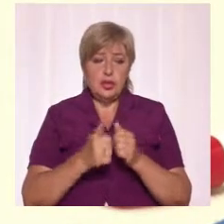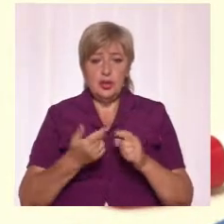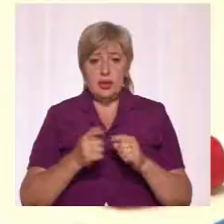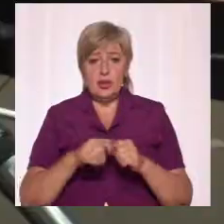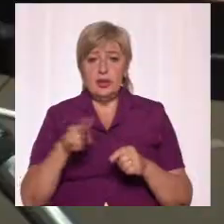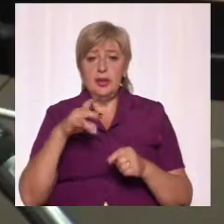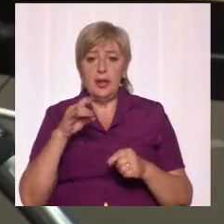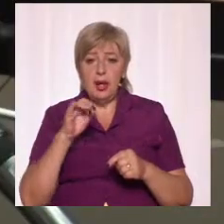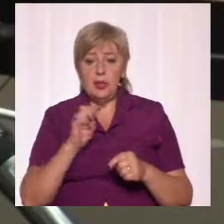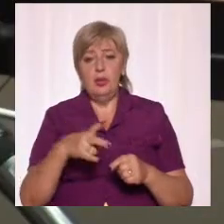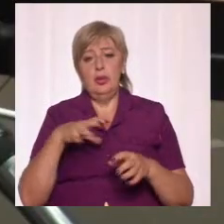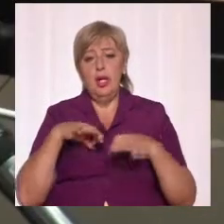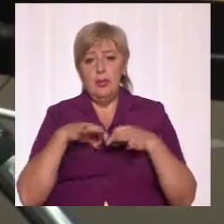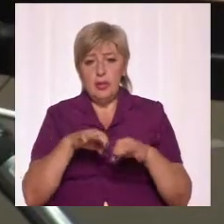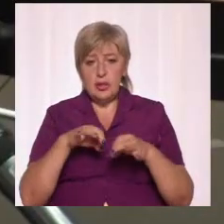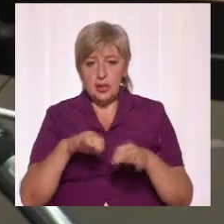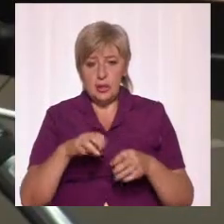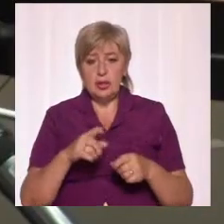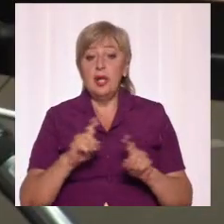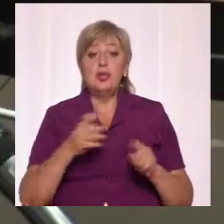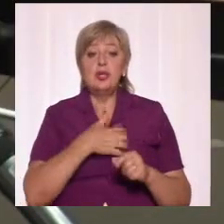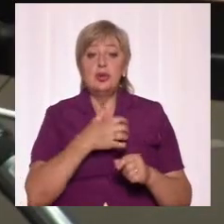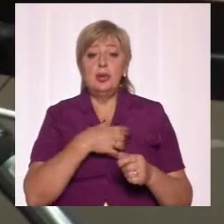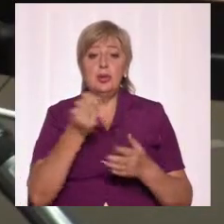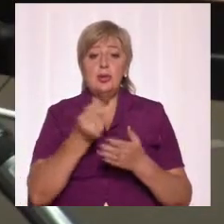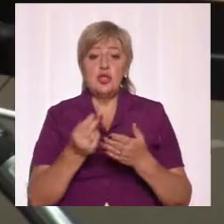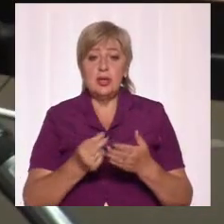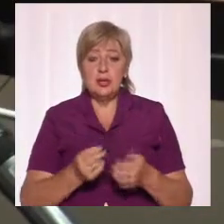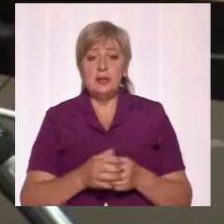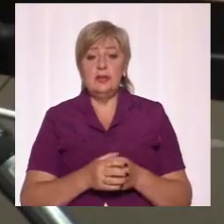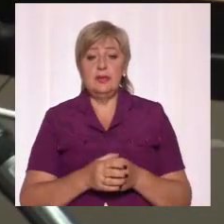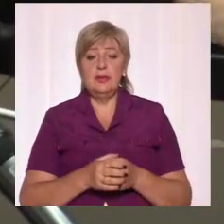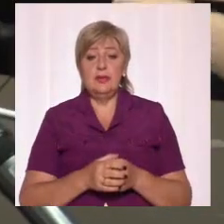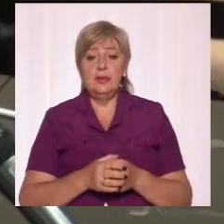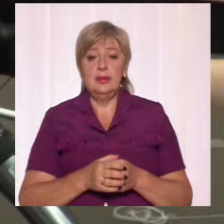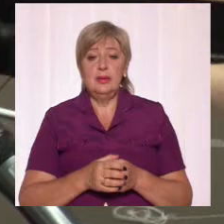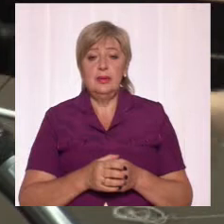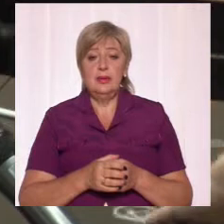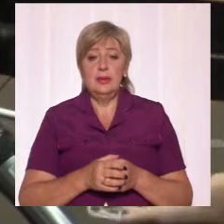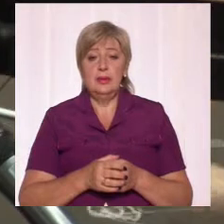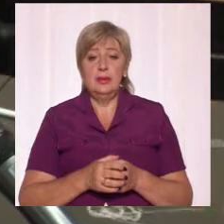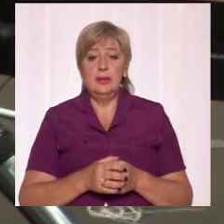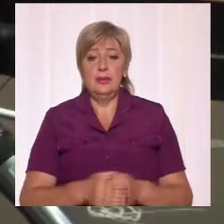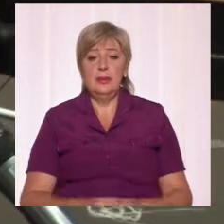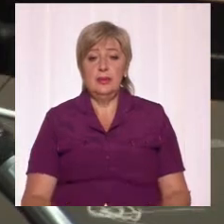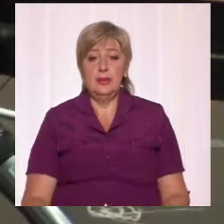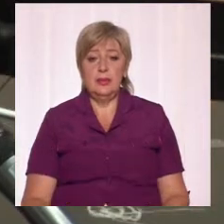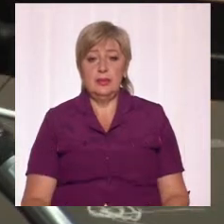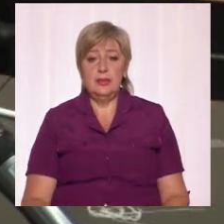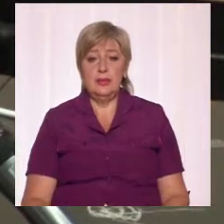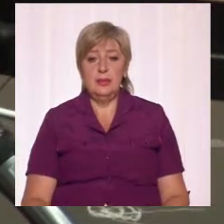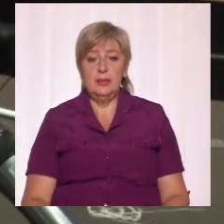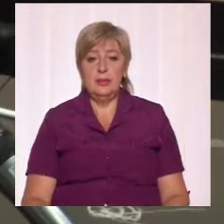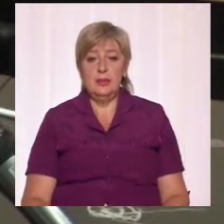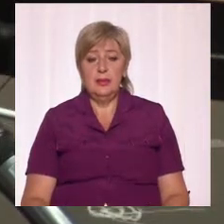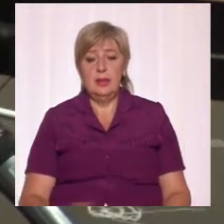та машини. Я вже придумав рисунок. Що ти хочеш нарисувати? Ой. Сейчас он рисует Ханс Боя. Это герой мультфильма,